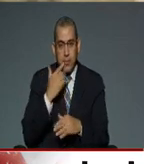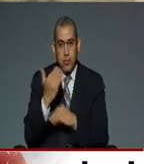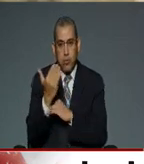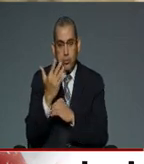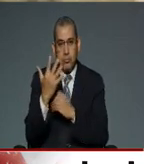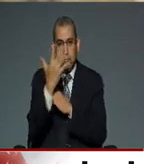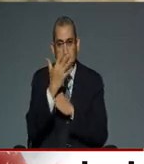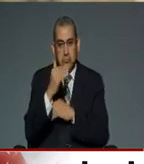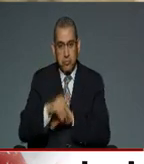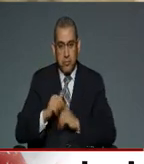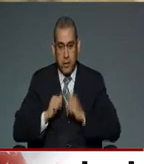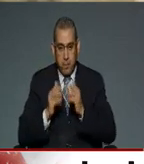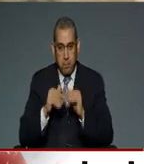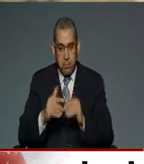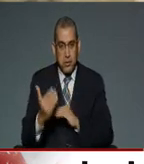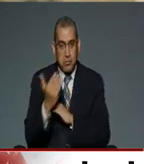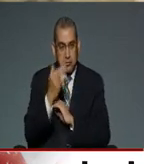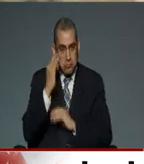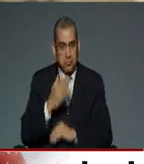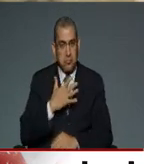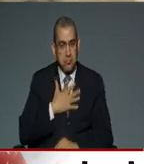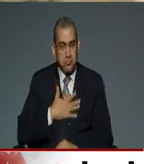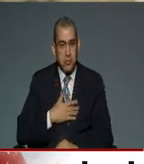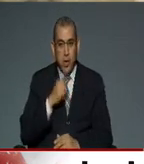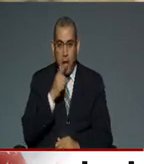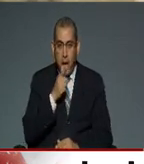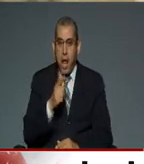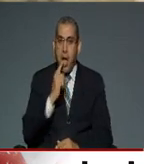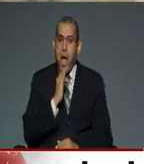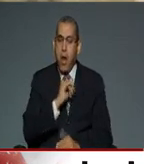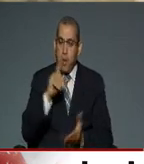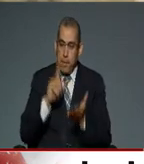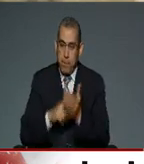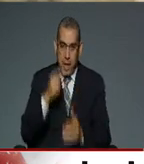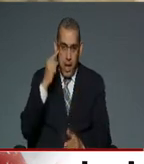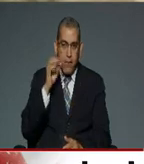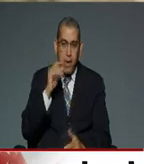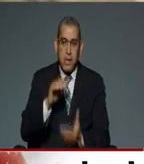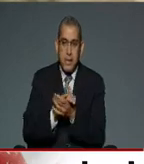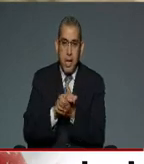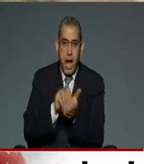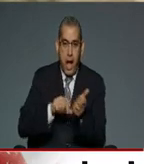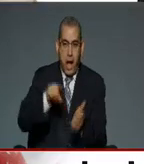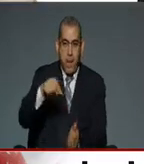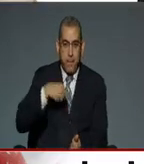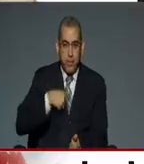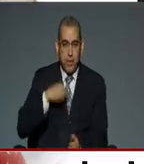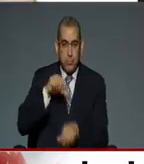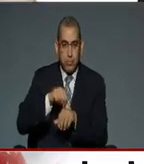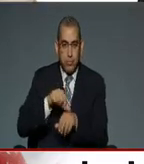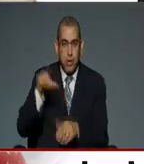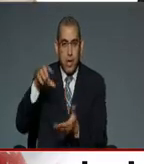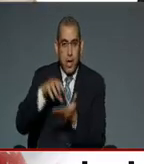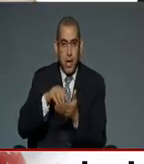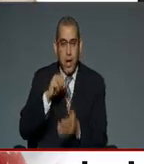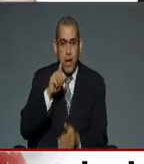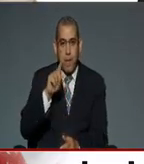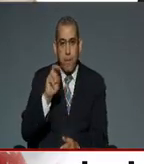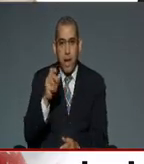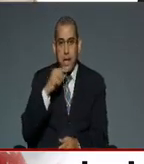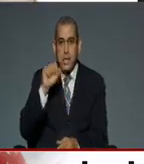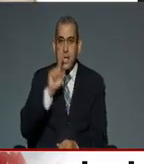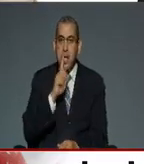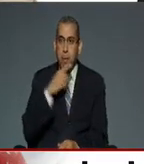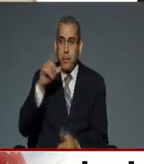الضيافه ودائما تاكدوا انكم لديكم صديق ممثل في جمهوريه صربيا نحن